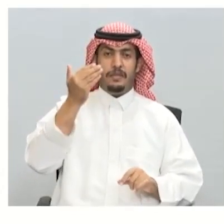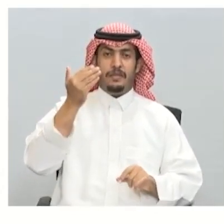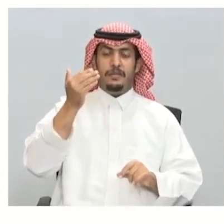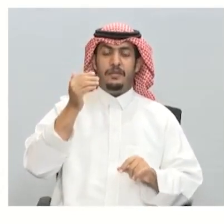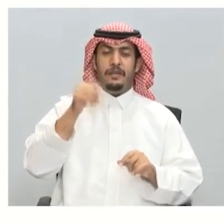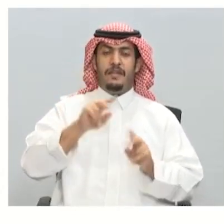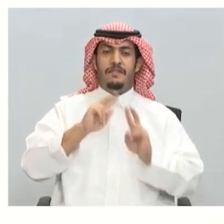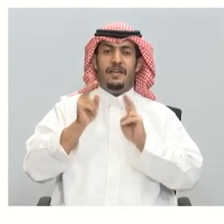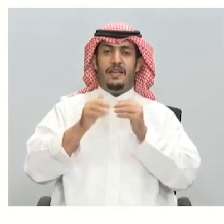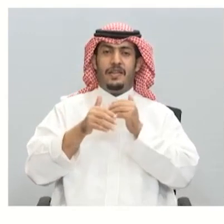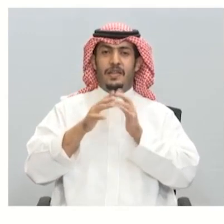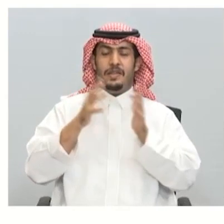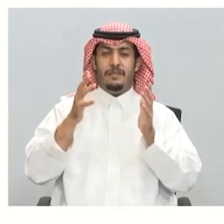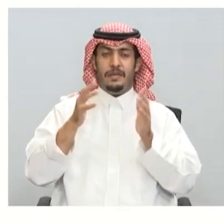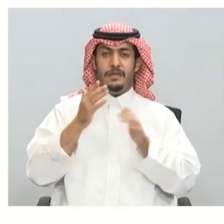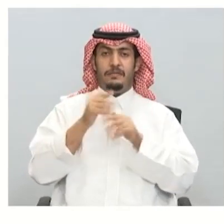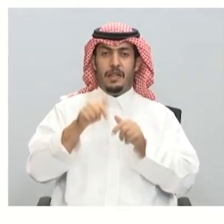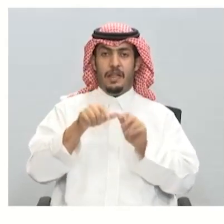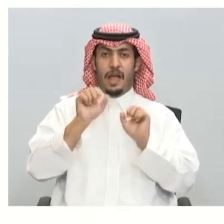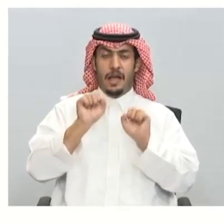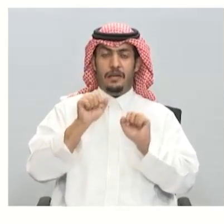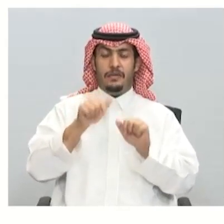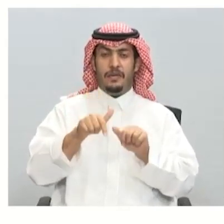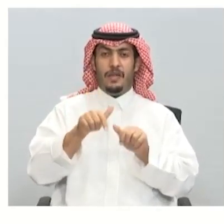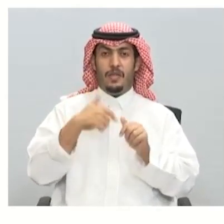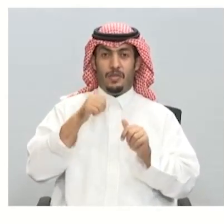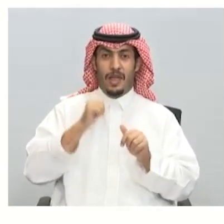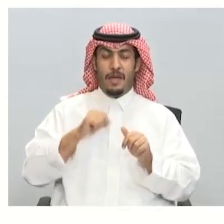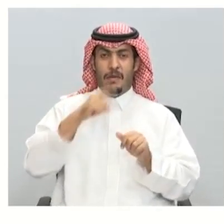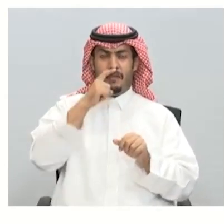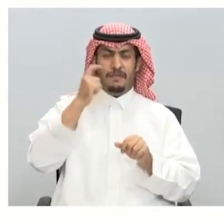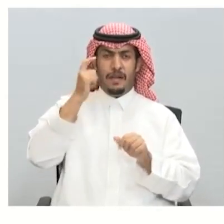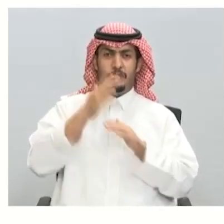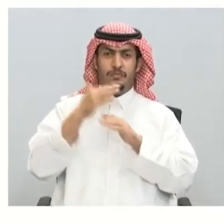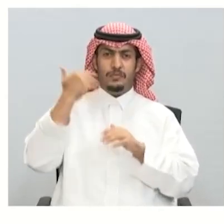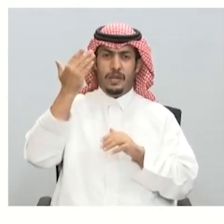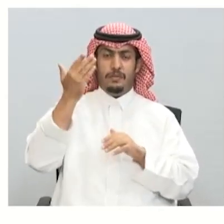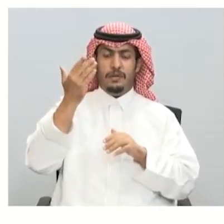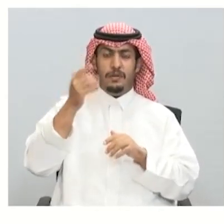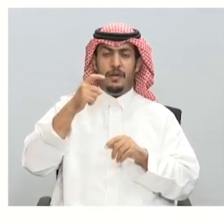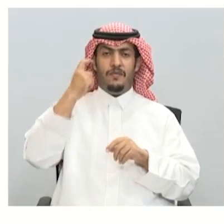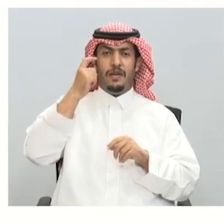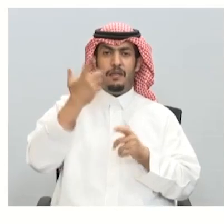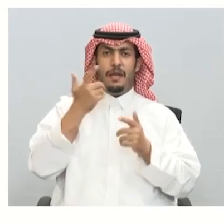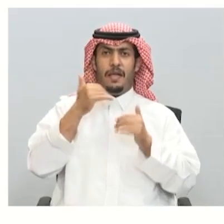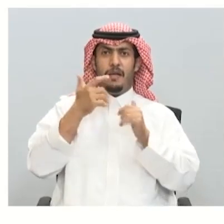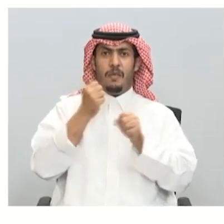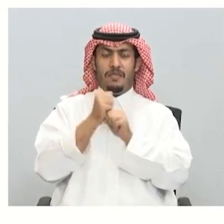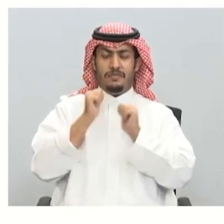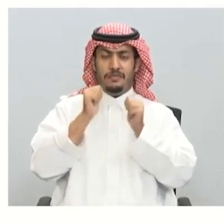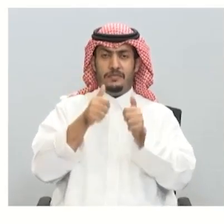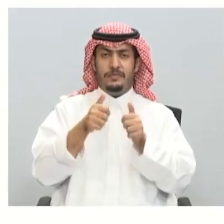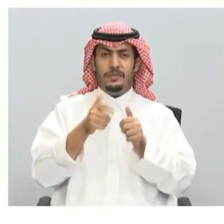بالتاكيد فرق كبير وبالتالي نحن دورنا هنا ان هناك طلاب نفكر في المستقبل نفكر كيف نلتحق بوظيفه